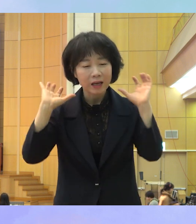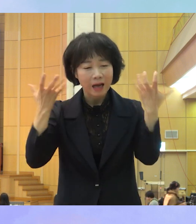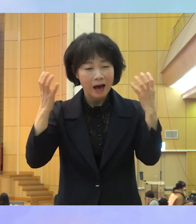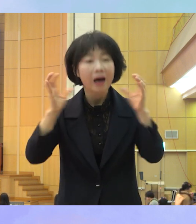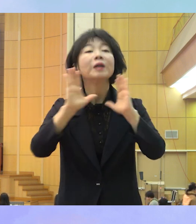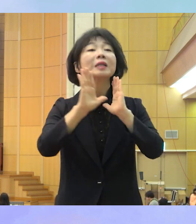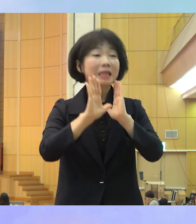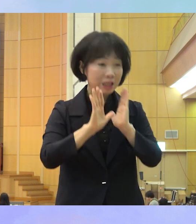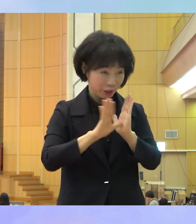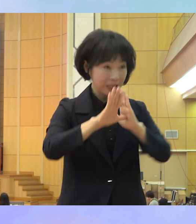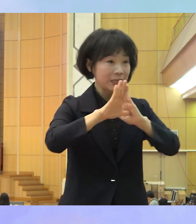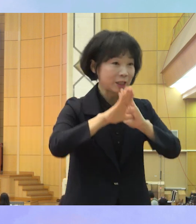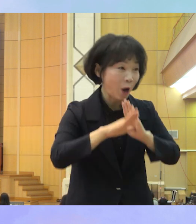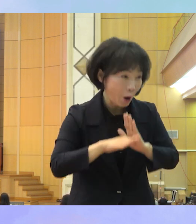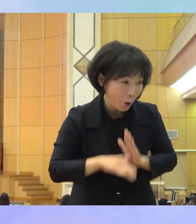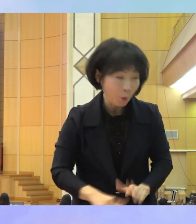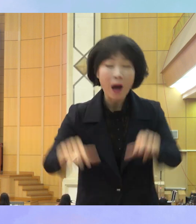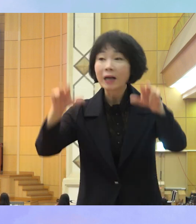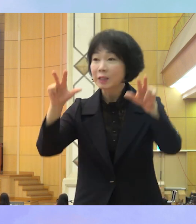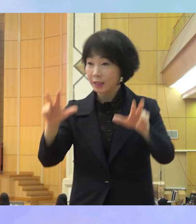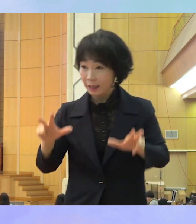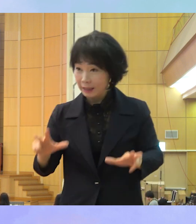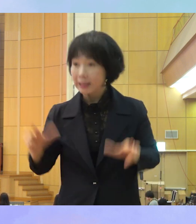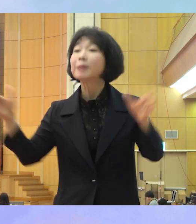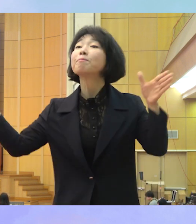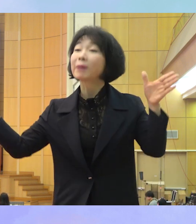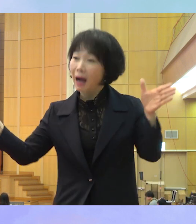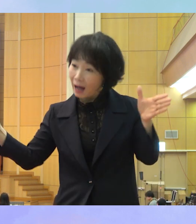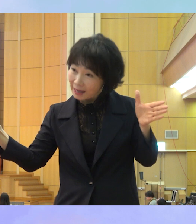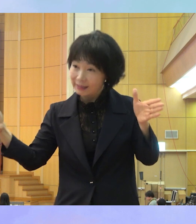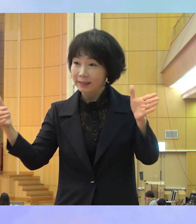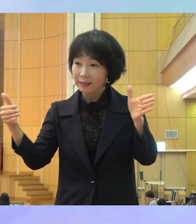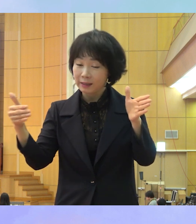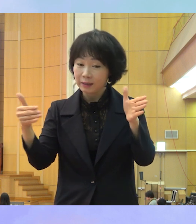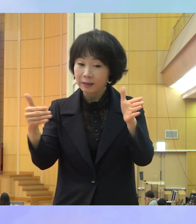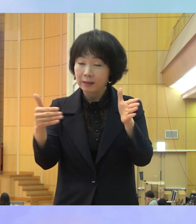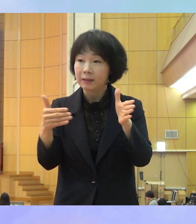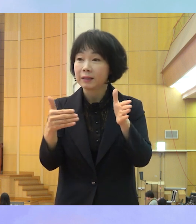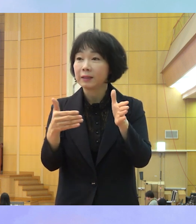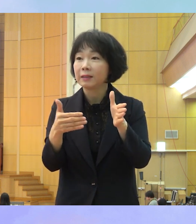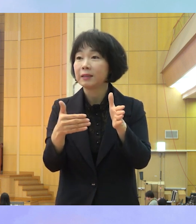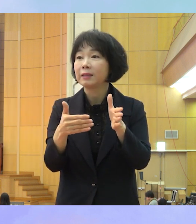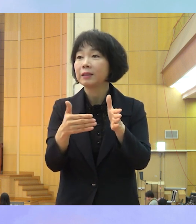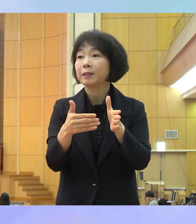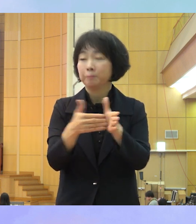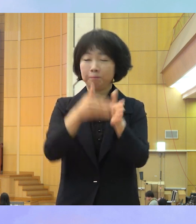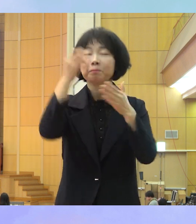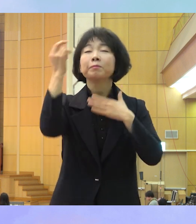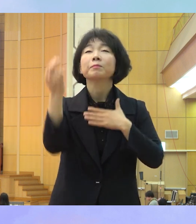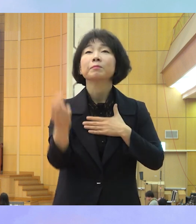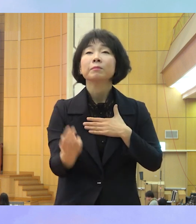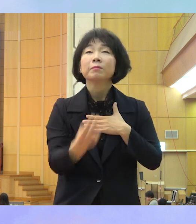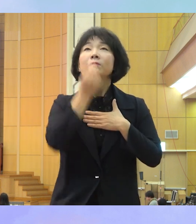건 어린아이 시절과 지금까지